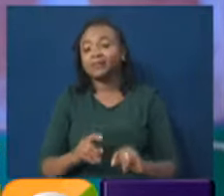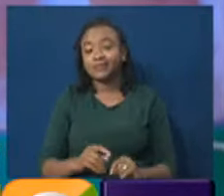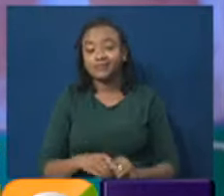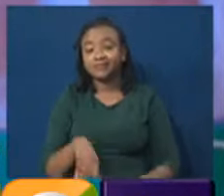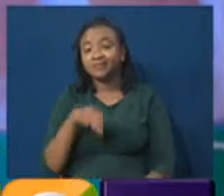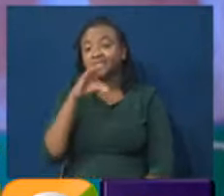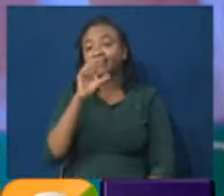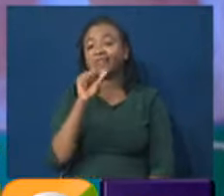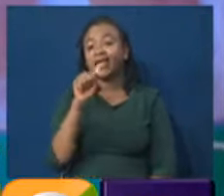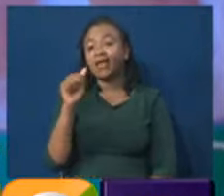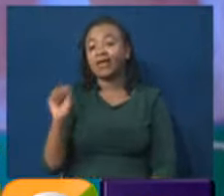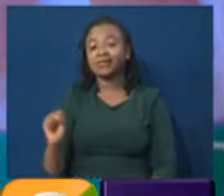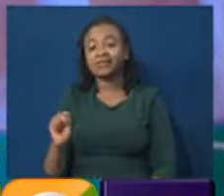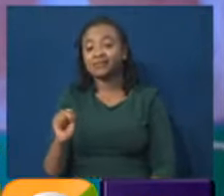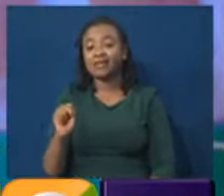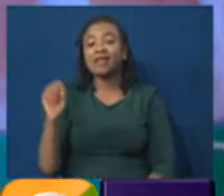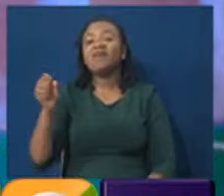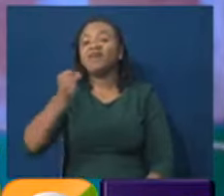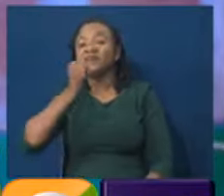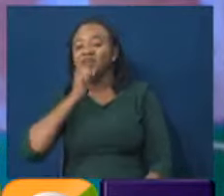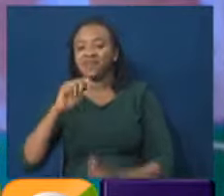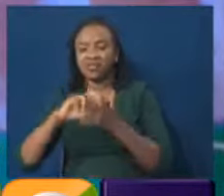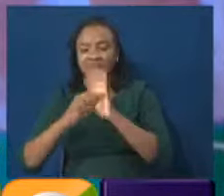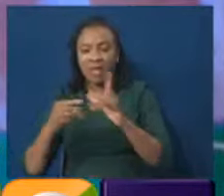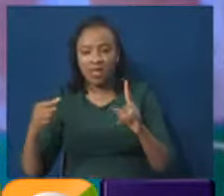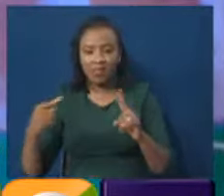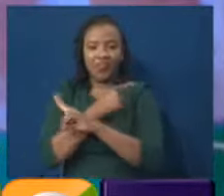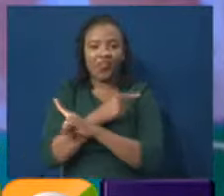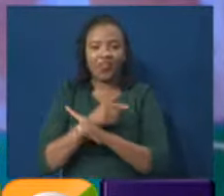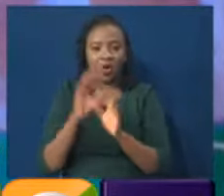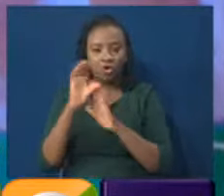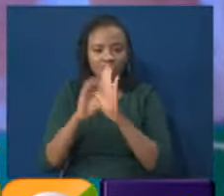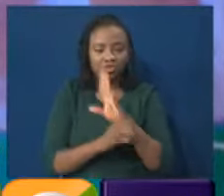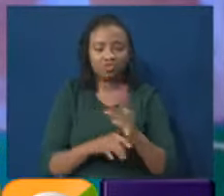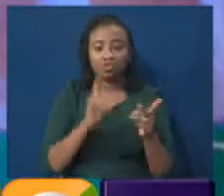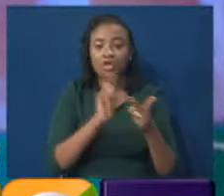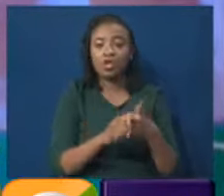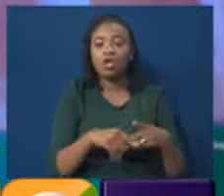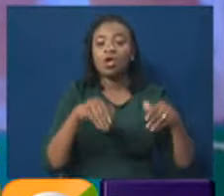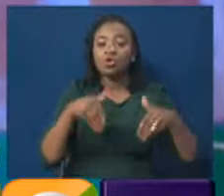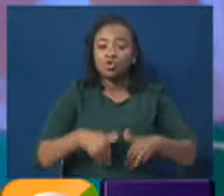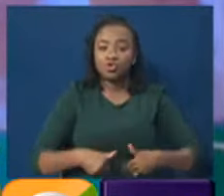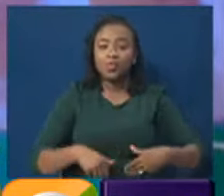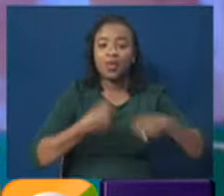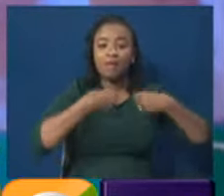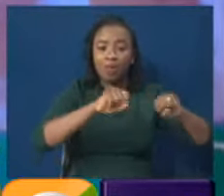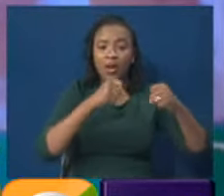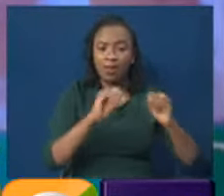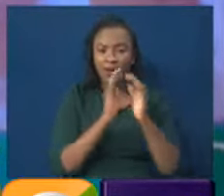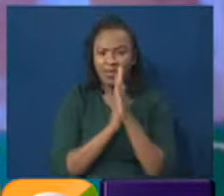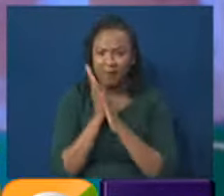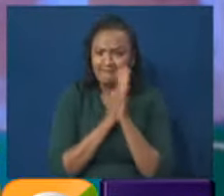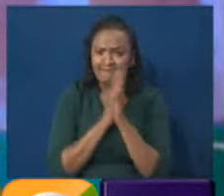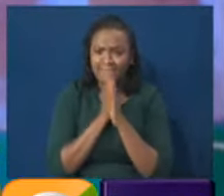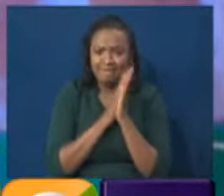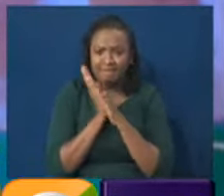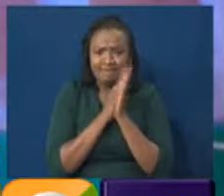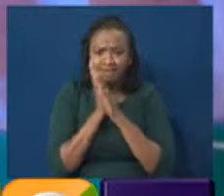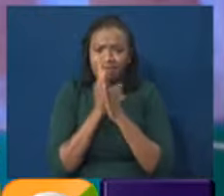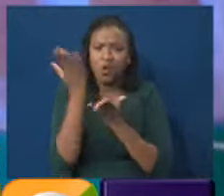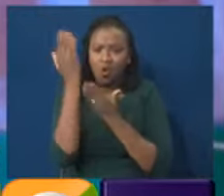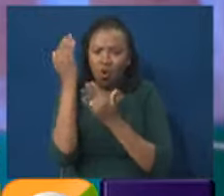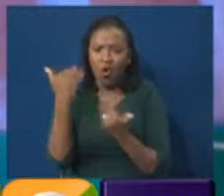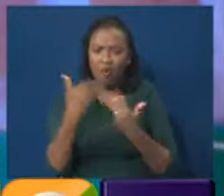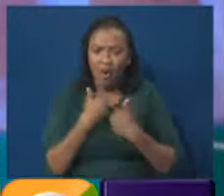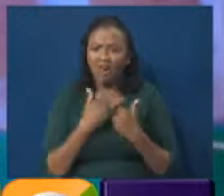50, hiyo ni against katiba. Ukiona vijana wengi, kwanza wa bodaboda, walikoko na hope, walipewa hope mpaka